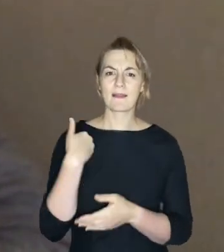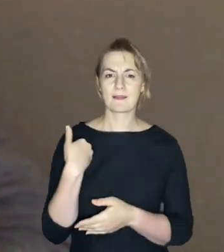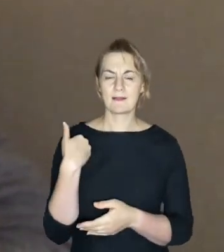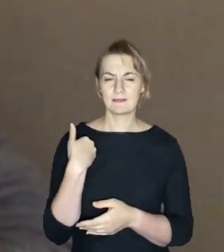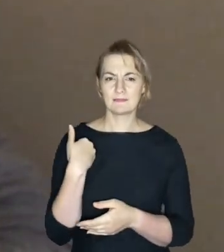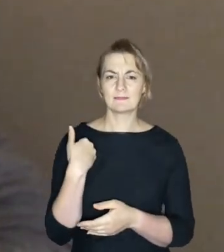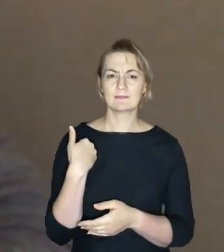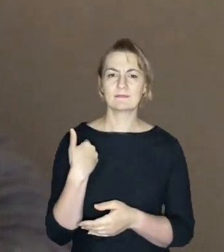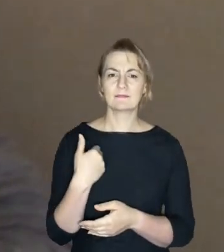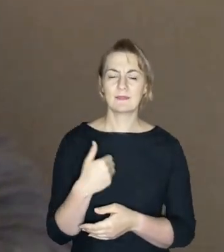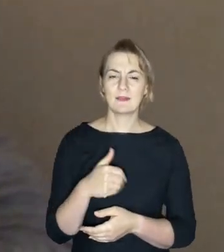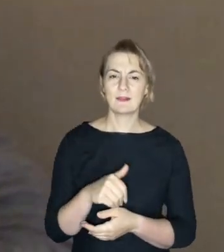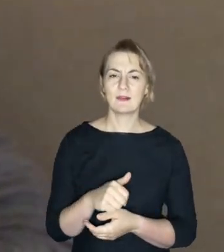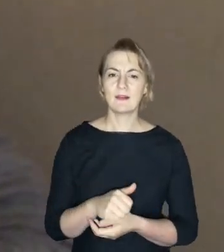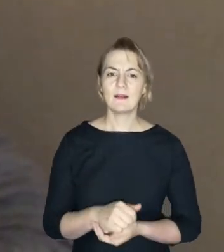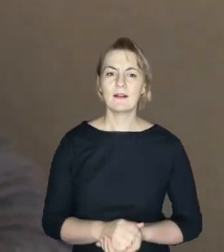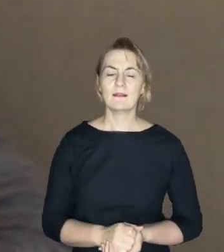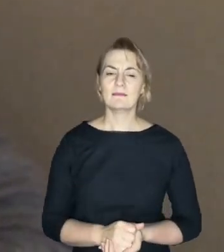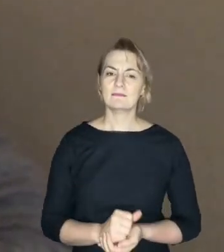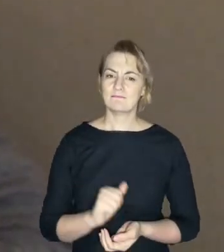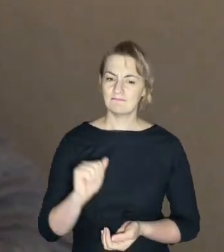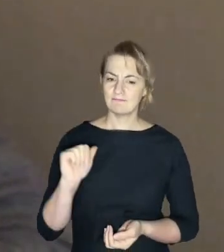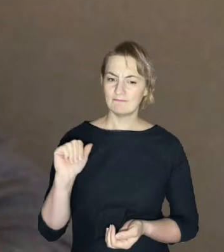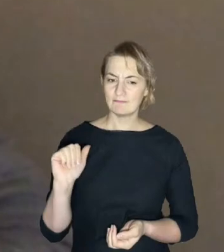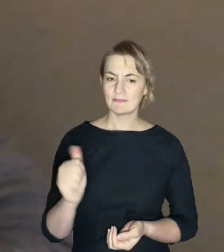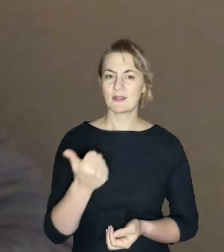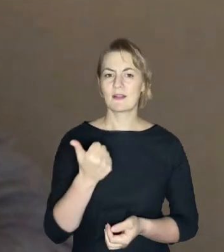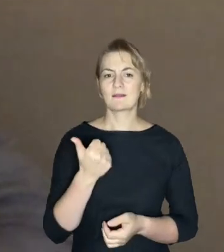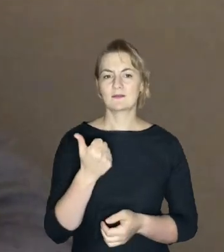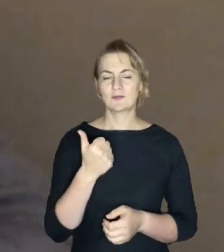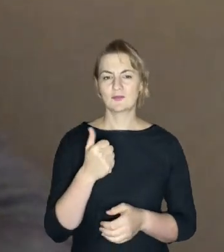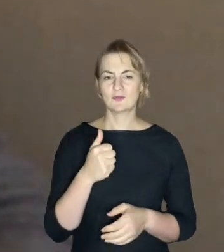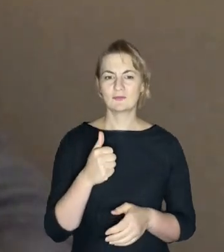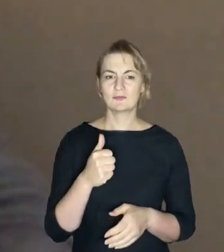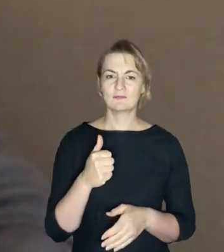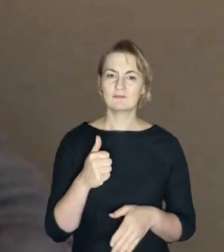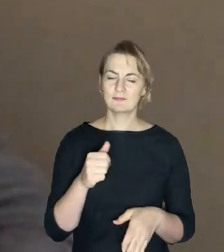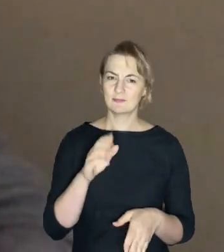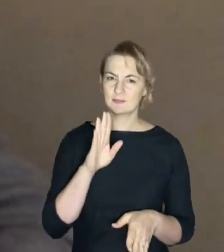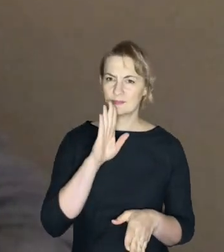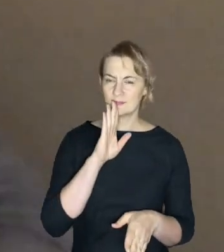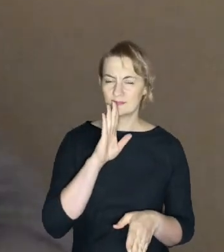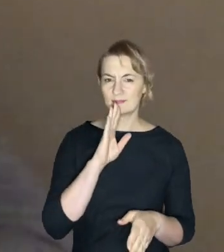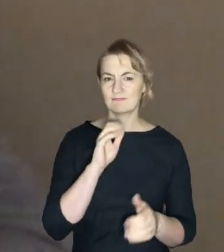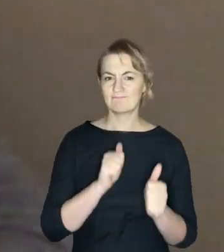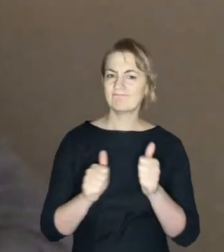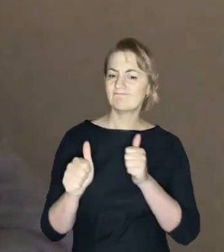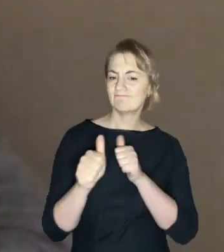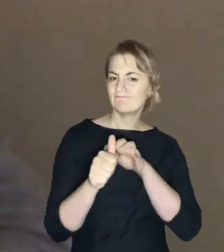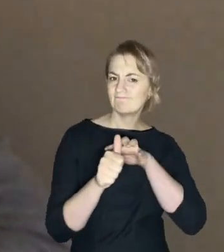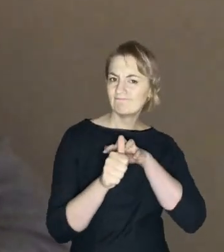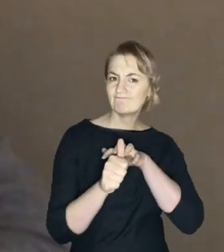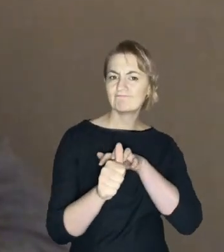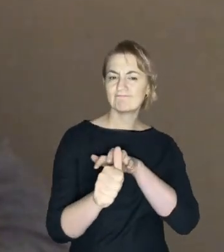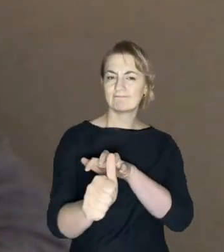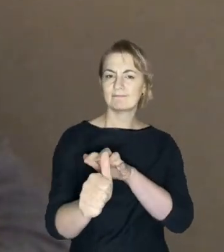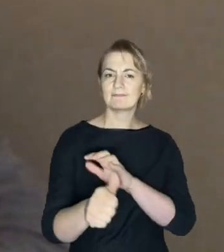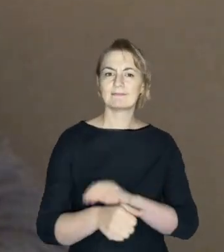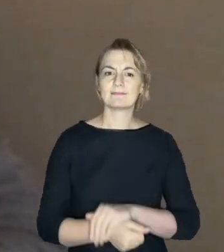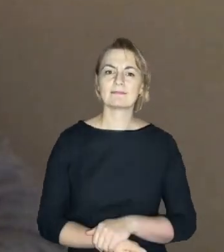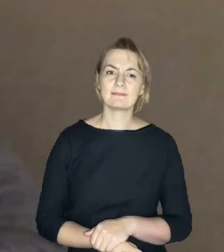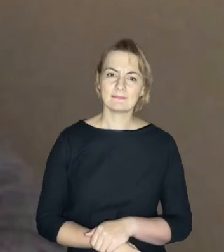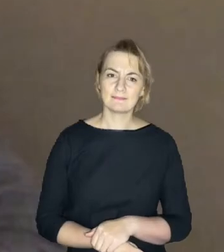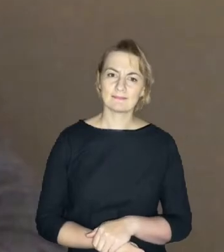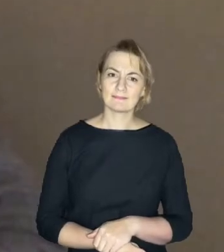first follower. Tak? Czyli ten pierwszy, który... Jak follower